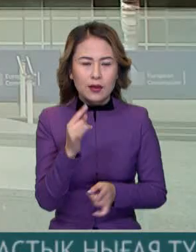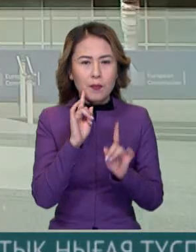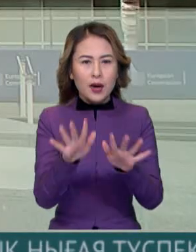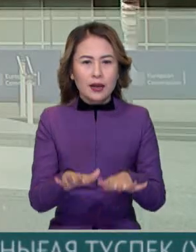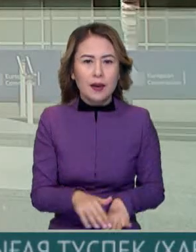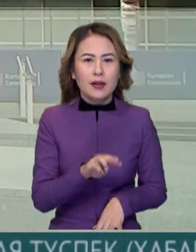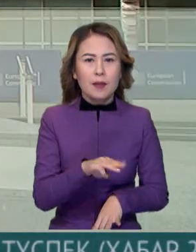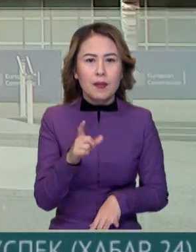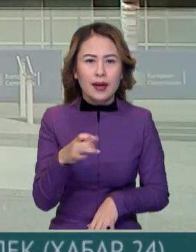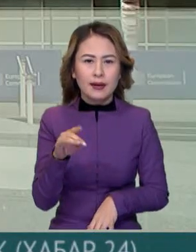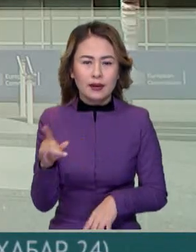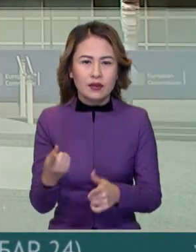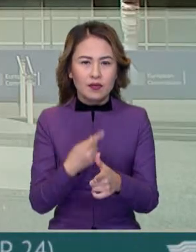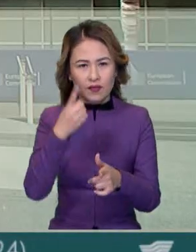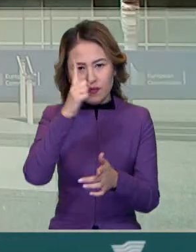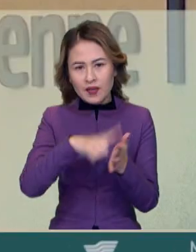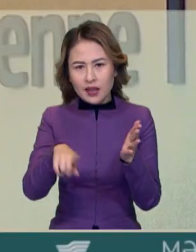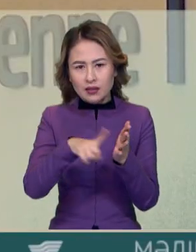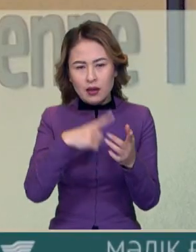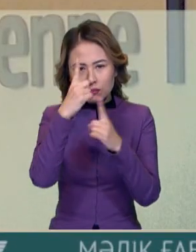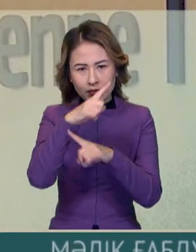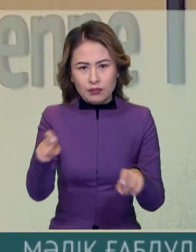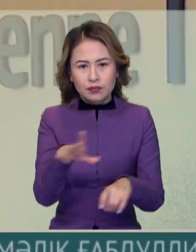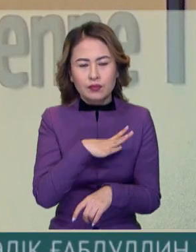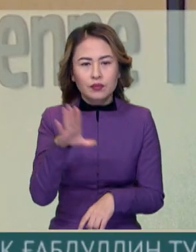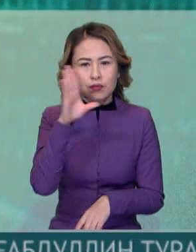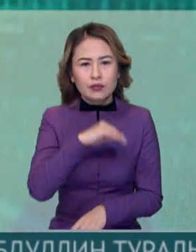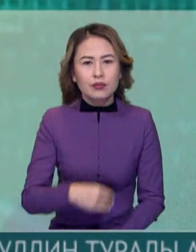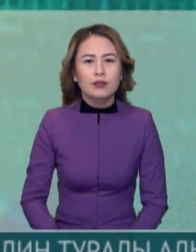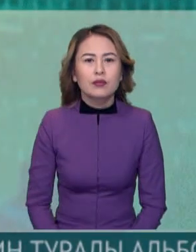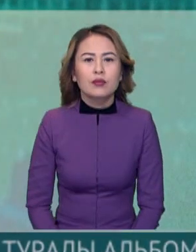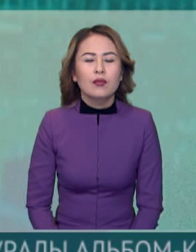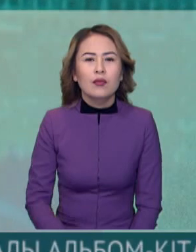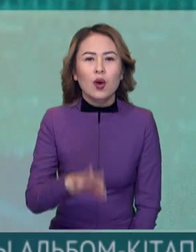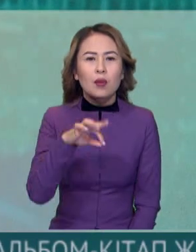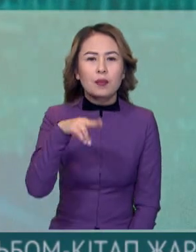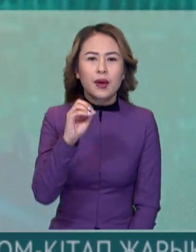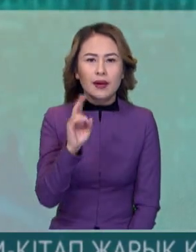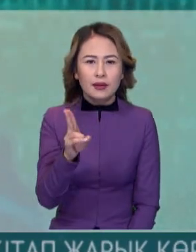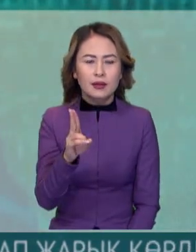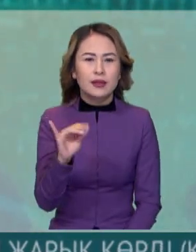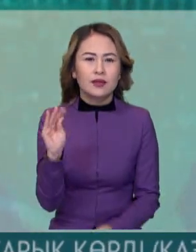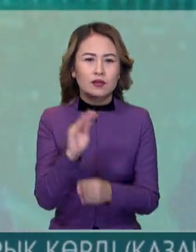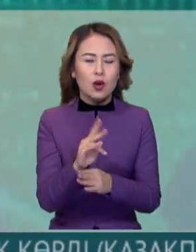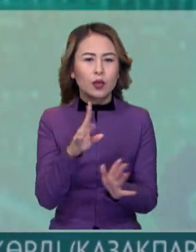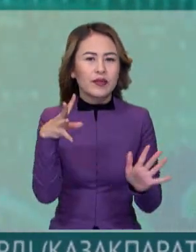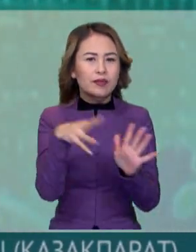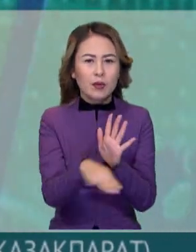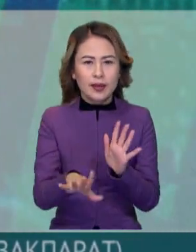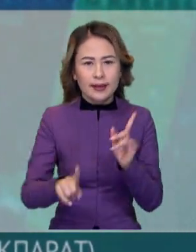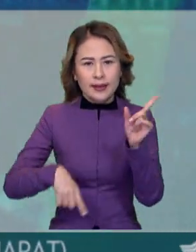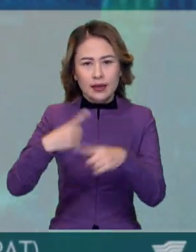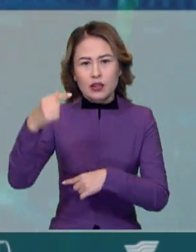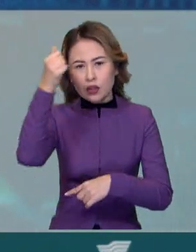парламенті Тереза Мэйге сенімсіздік вотумын жариялауы да мүмкін. ОПЕК пен осы ұйымға кірмейтін елдер келесі